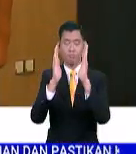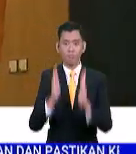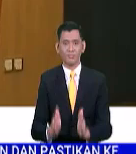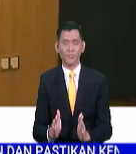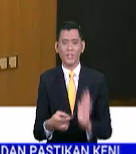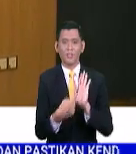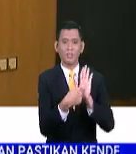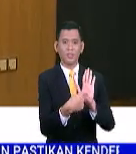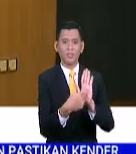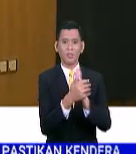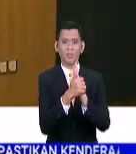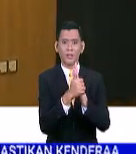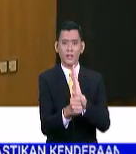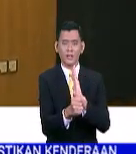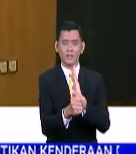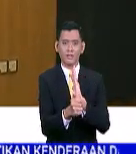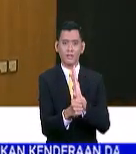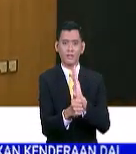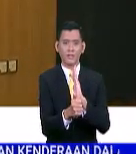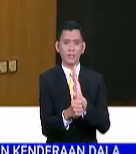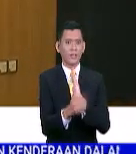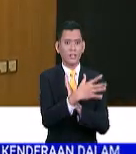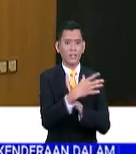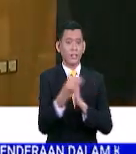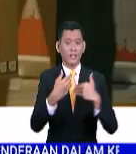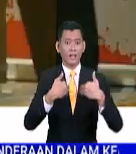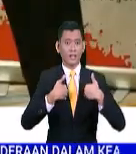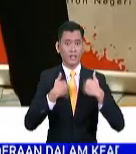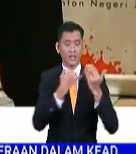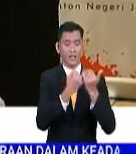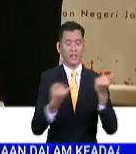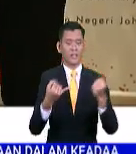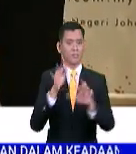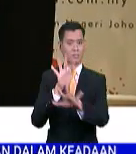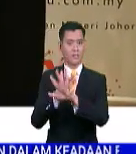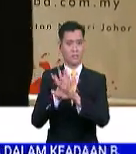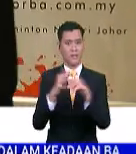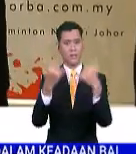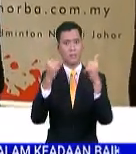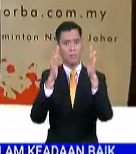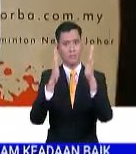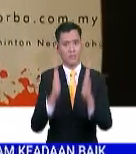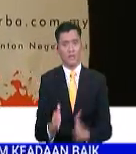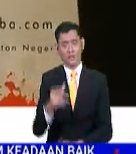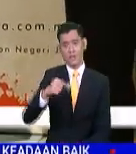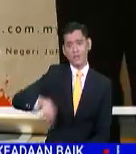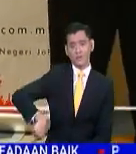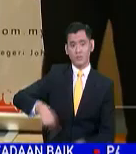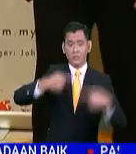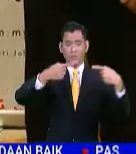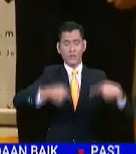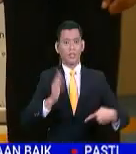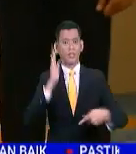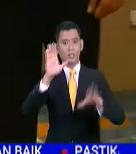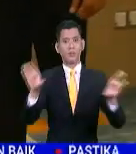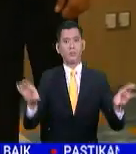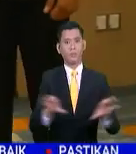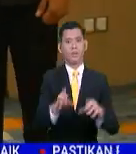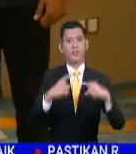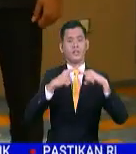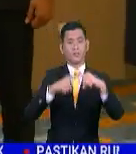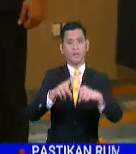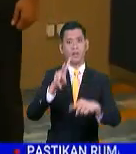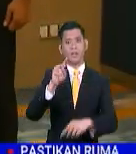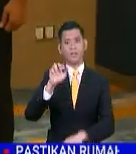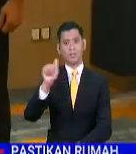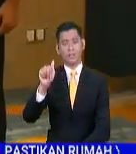potensi dan bakat mereka seterusnya melahirkan lebih ramai pemain berkualiti. Kejohanan akan berlangsung di Dewan NS Sport